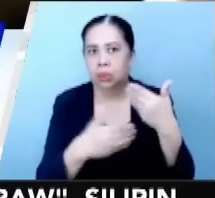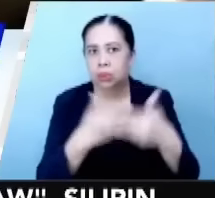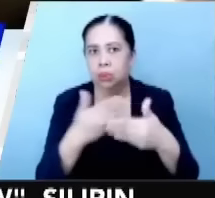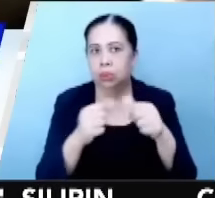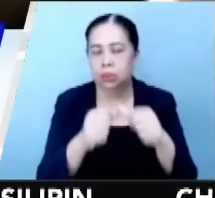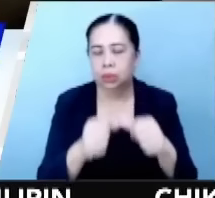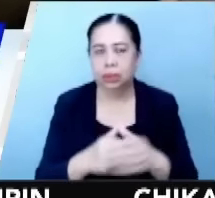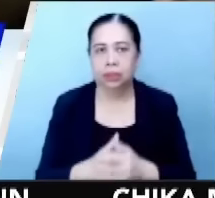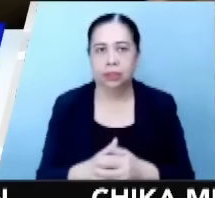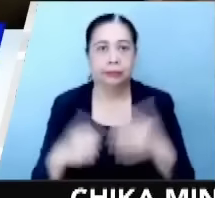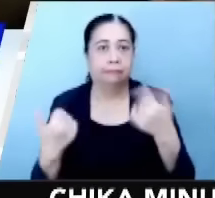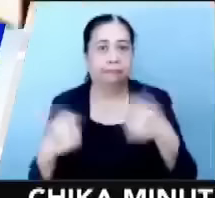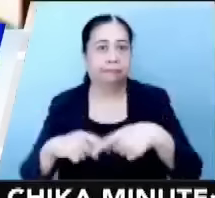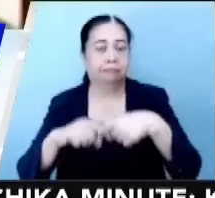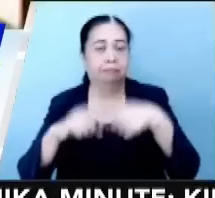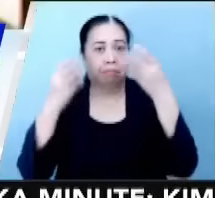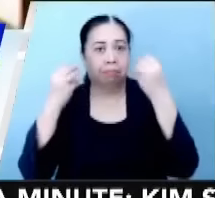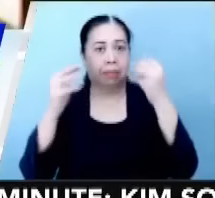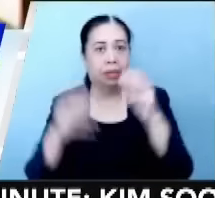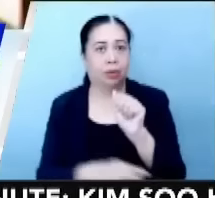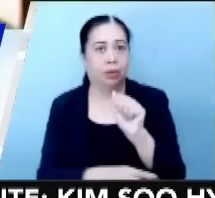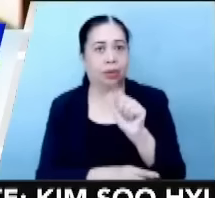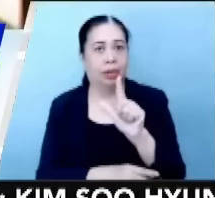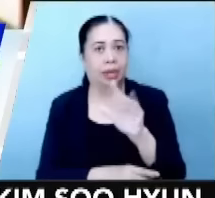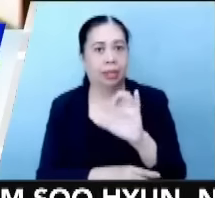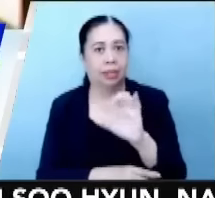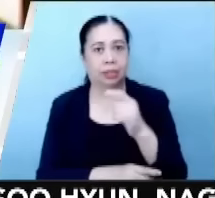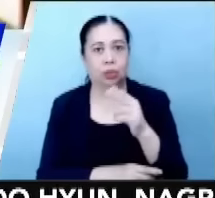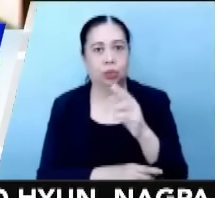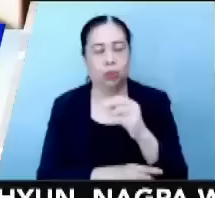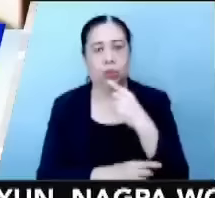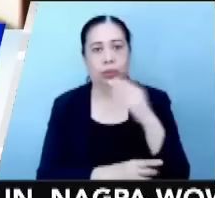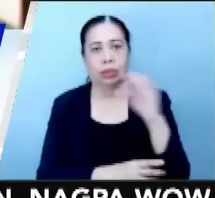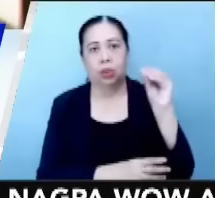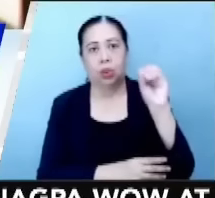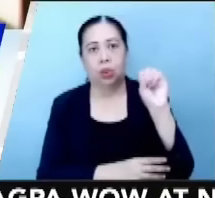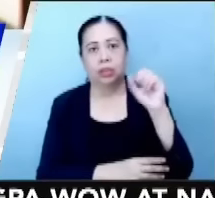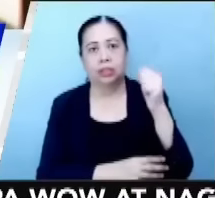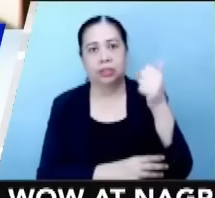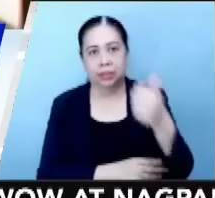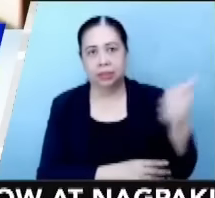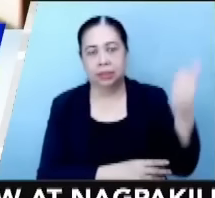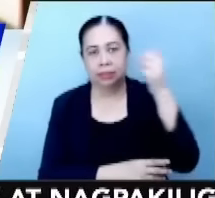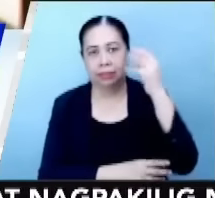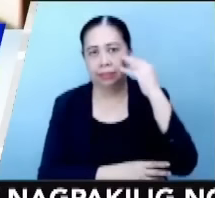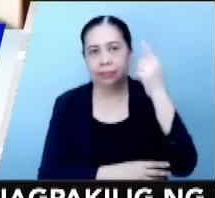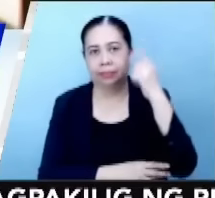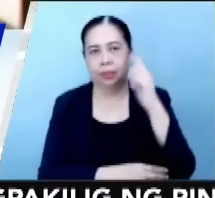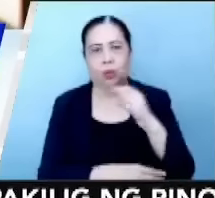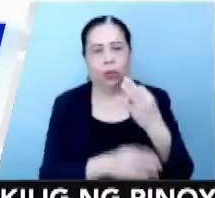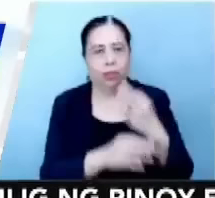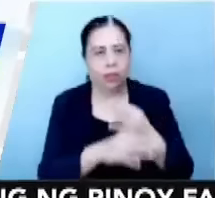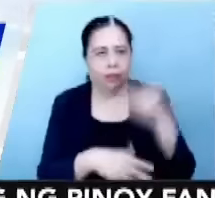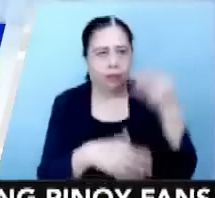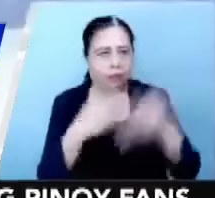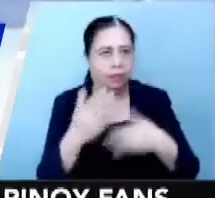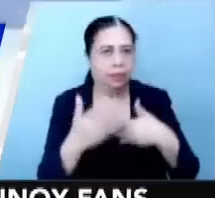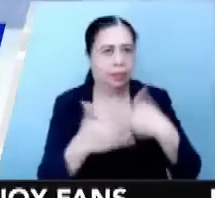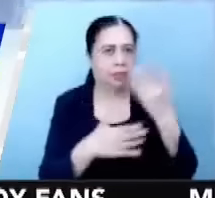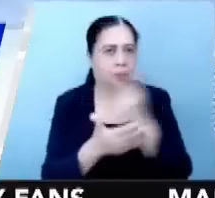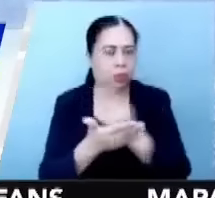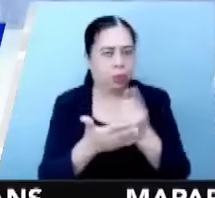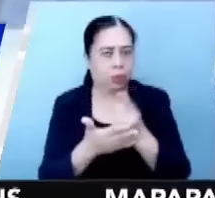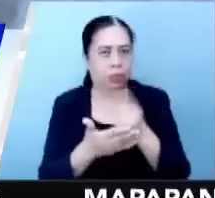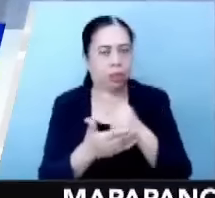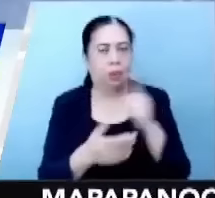bamban Tarlac Mayor Alice go sabi ni solicitor general menardo Guevara finalize daw nila sa susunod na linggo ang kanto